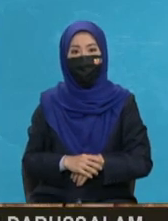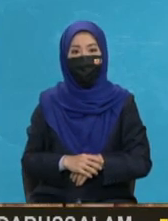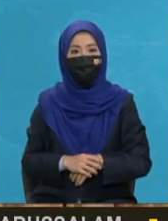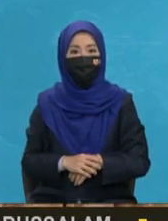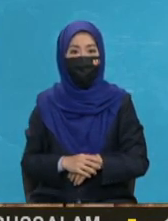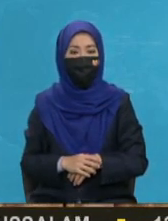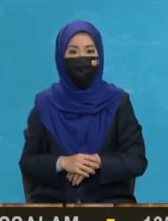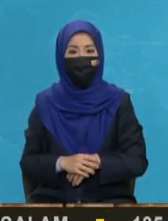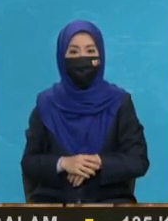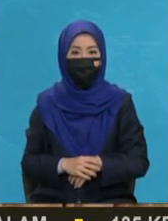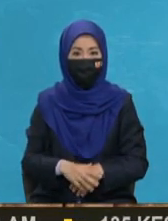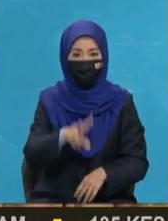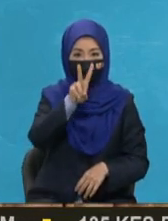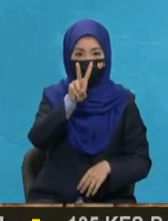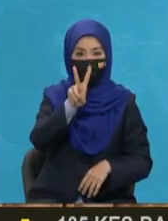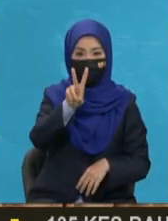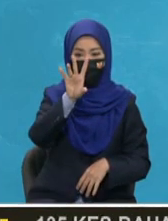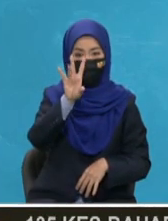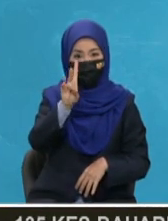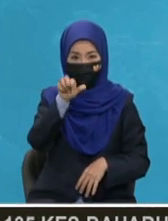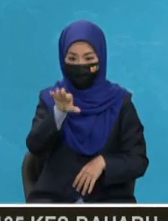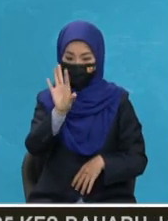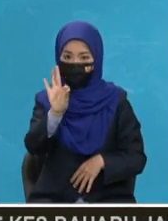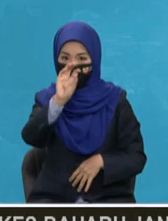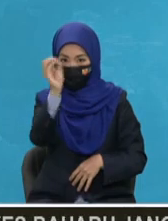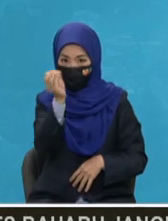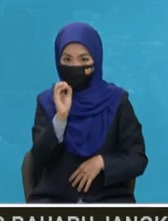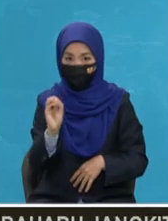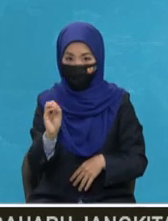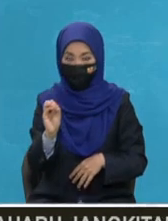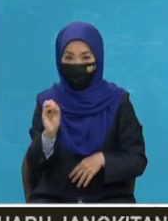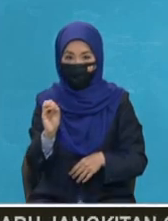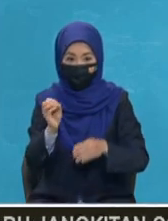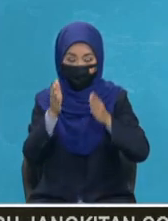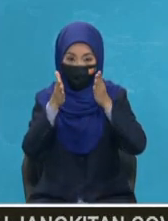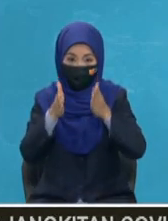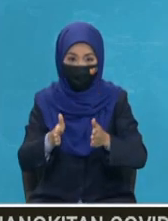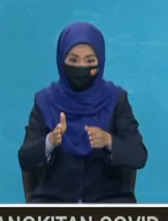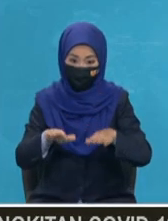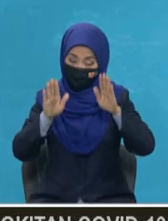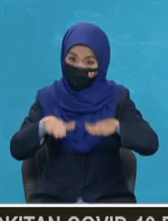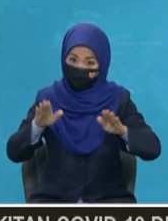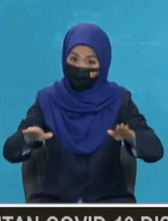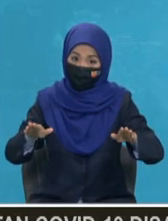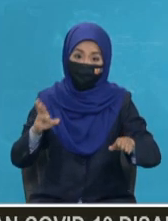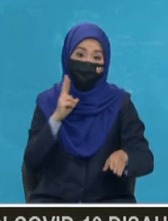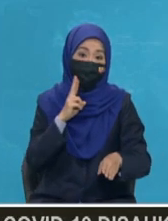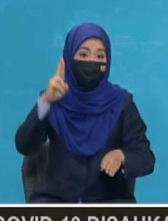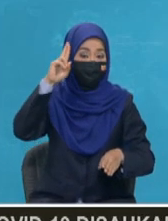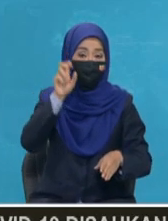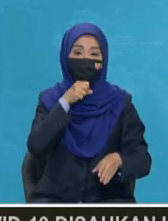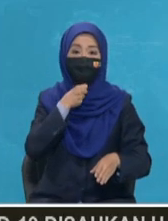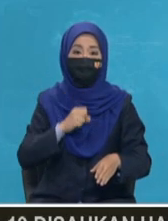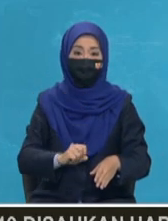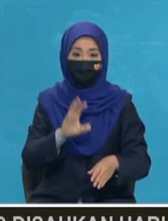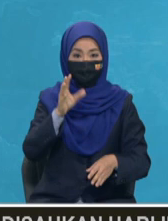sementara itu 27 pun 900 triplek es tersebut adalah kanak-kanak dan remaja berumur 19